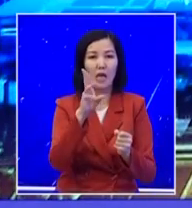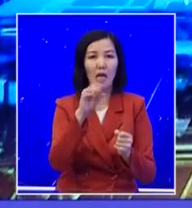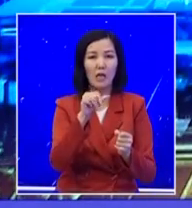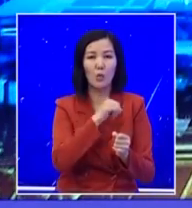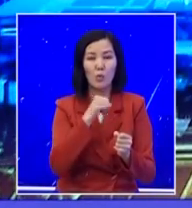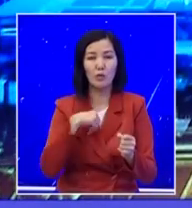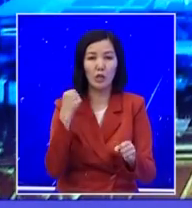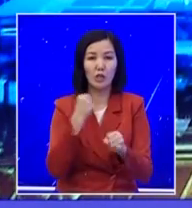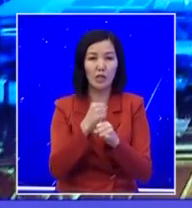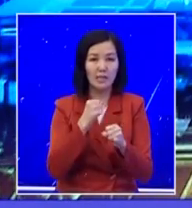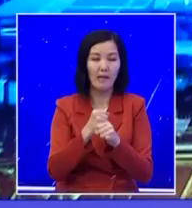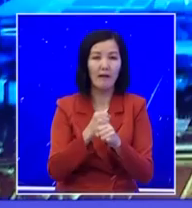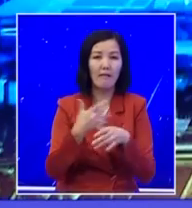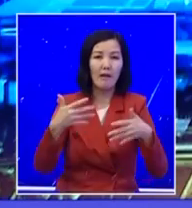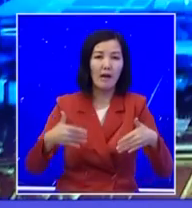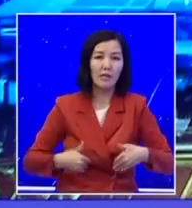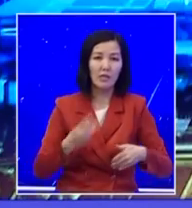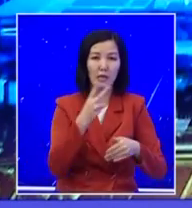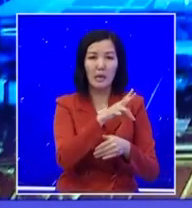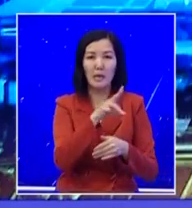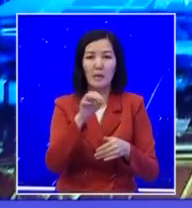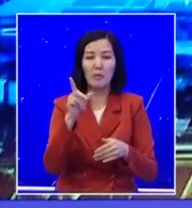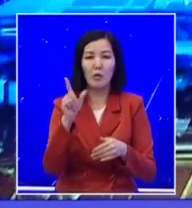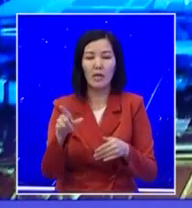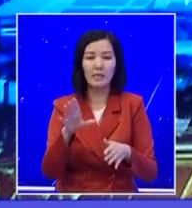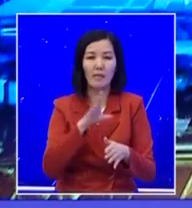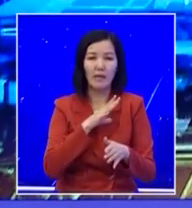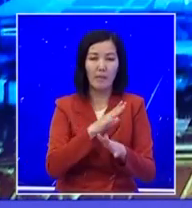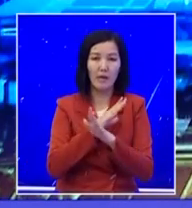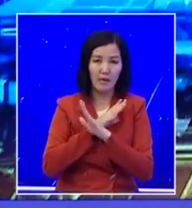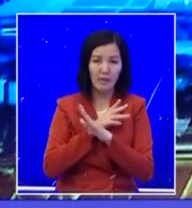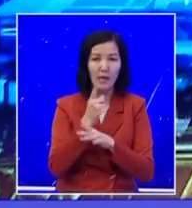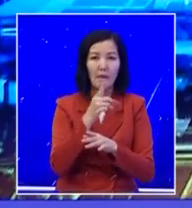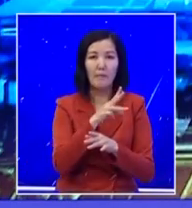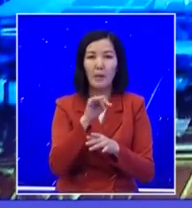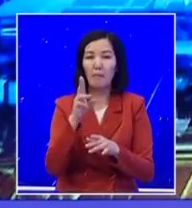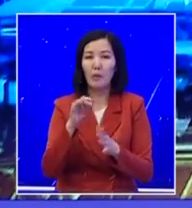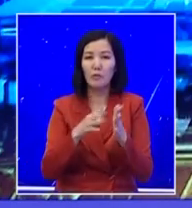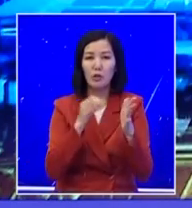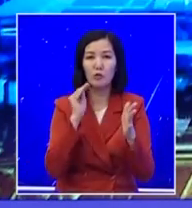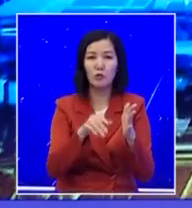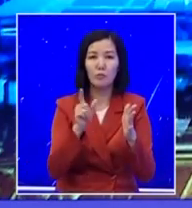Соңғысында Голощекин сталиндік қолдан жасалған аштықтан 2 миллионнан астам адам қазақ қырылды.